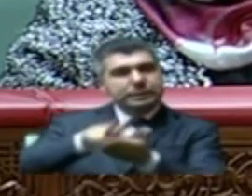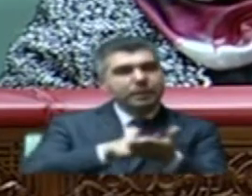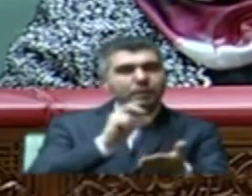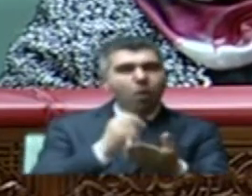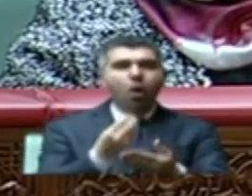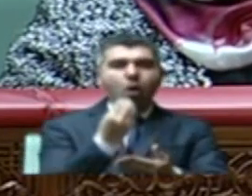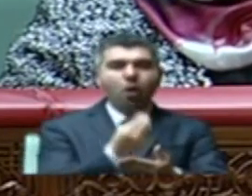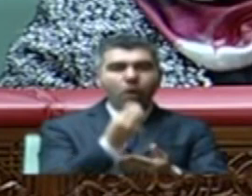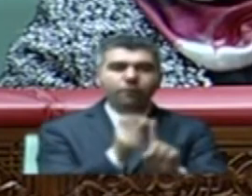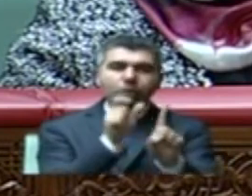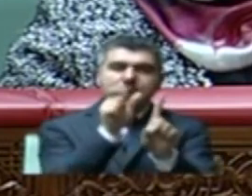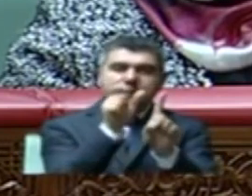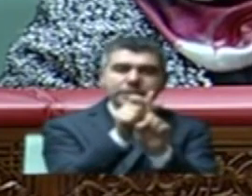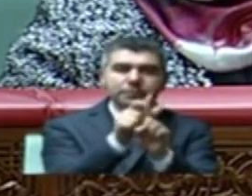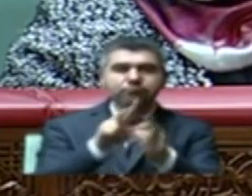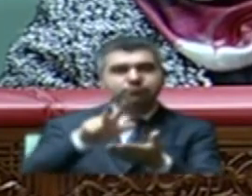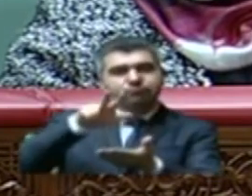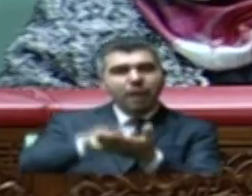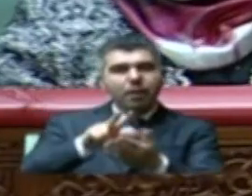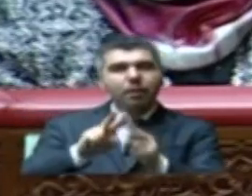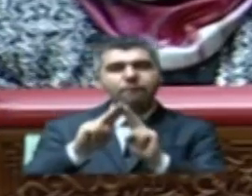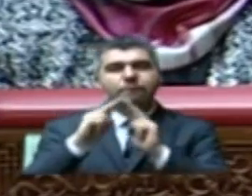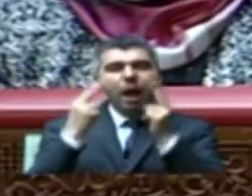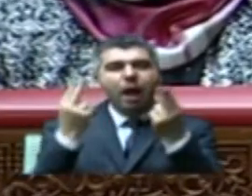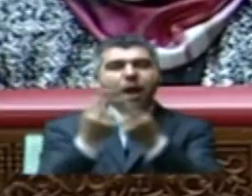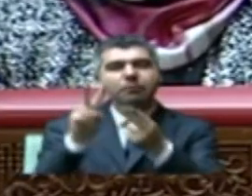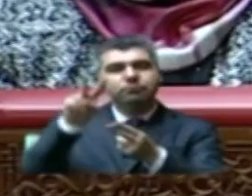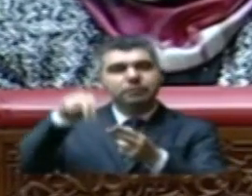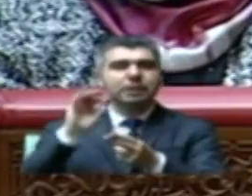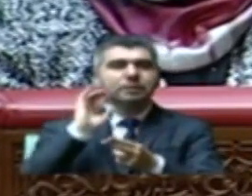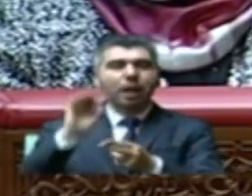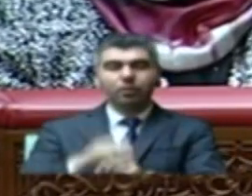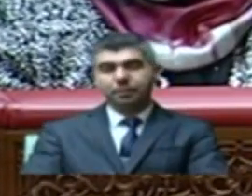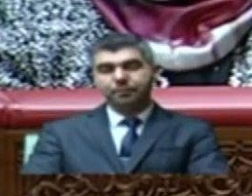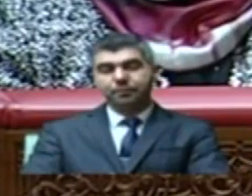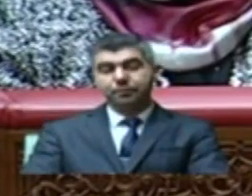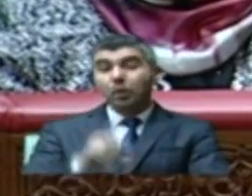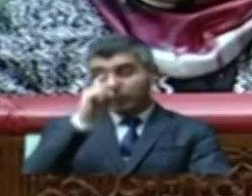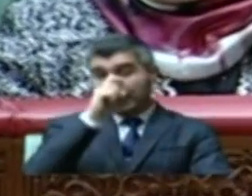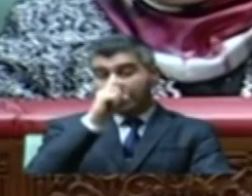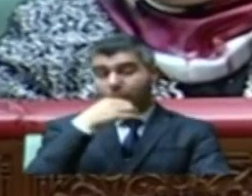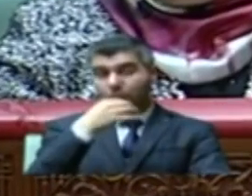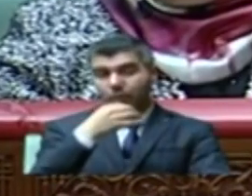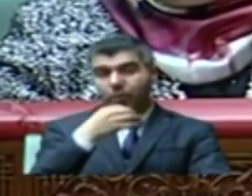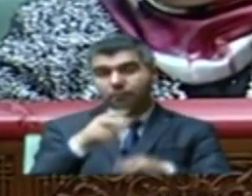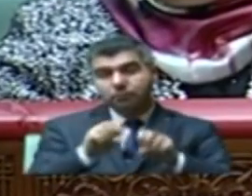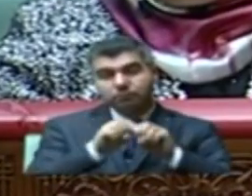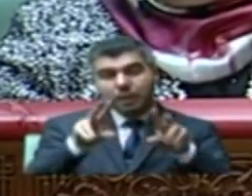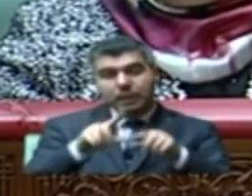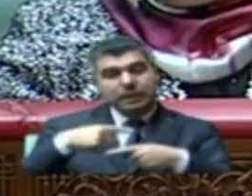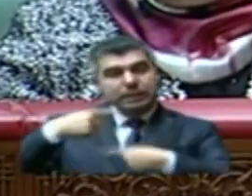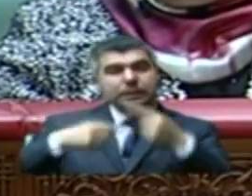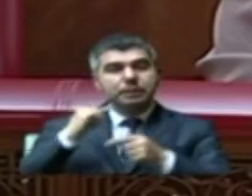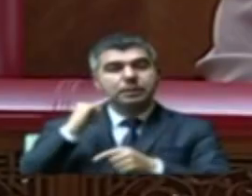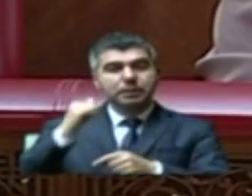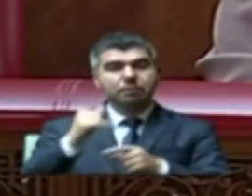الطفل والمواثيق الدولية والتزامات المغرب بأهداف التنمية المستدامة. والخطير أن الظاهرة تتفاقم يوما عن